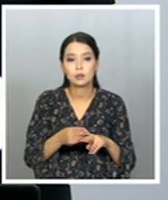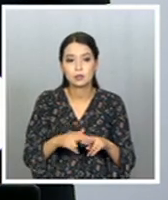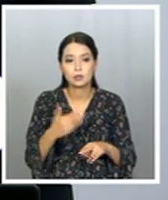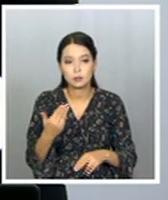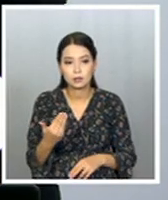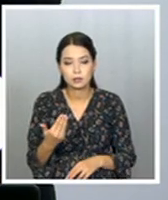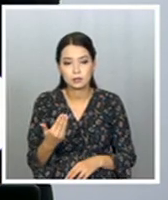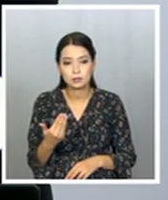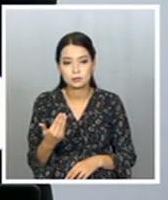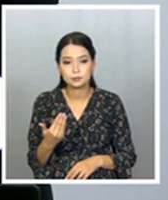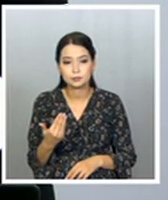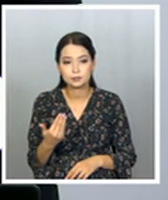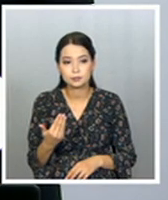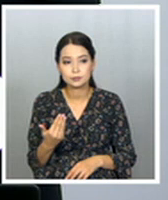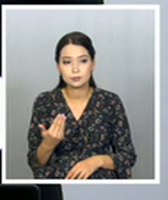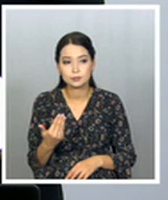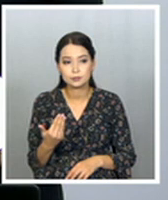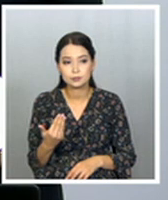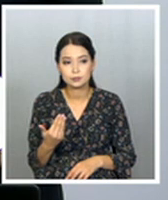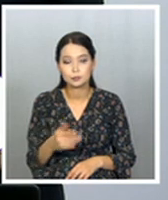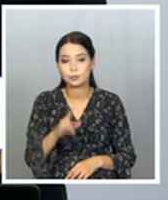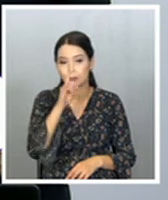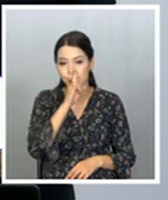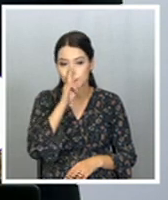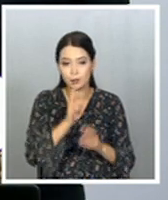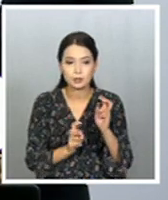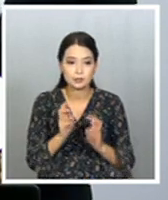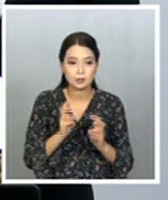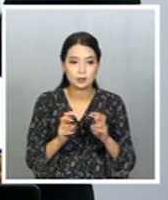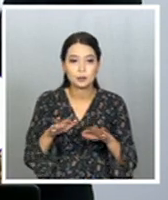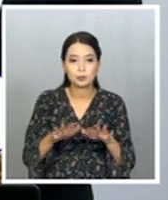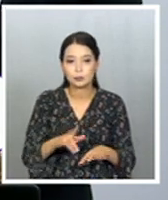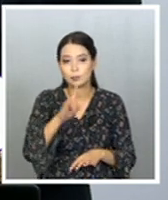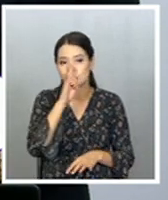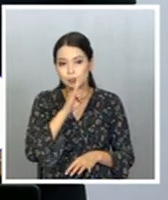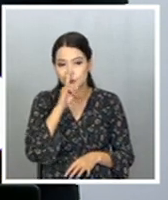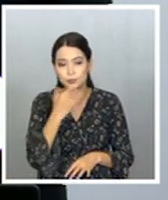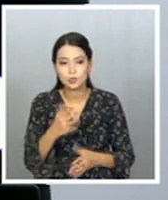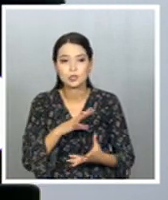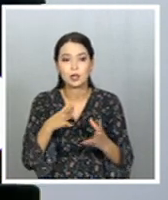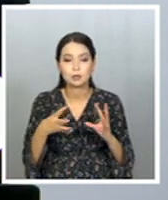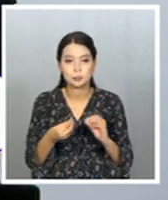Енді мұнайды өңдеуден бастайық. Мұнайды жалпы